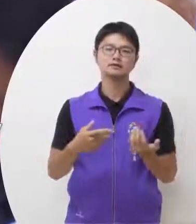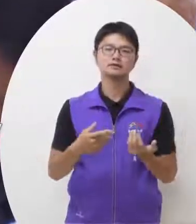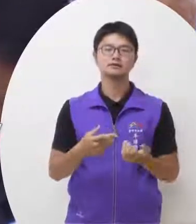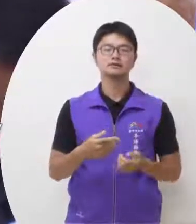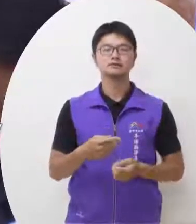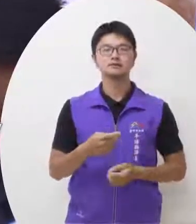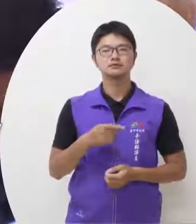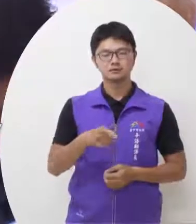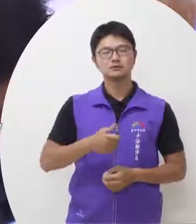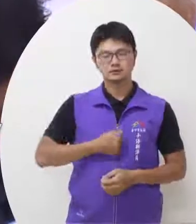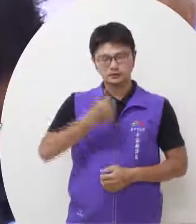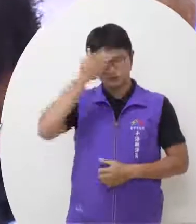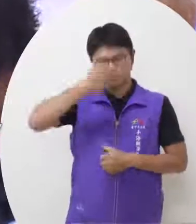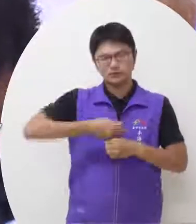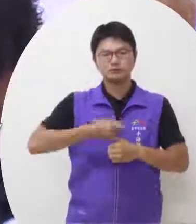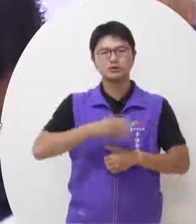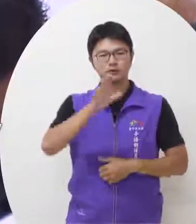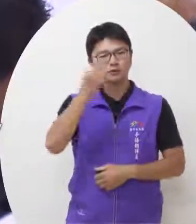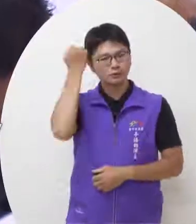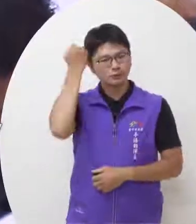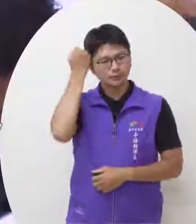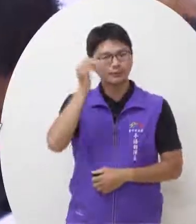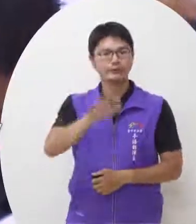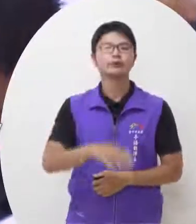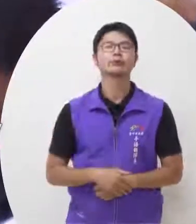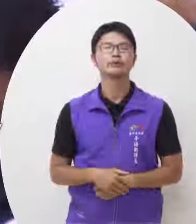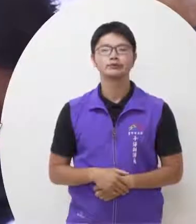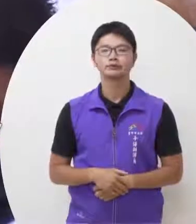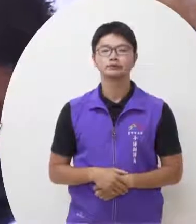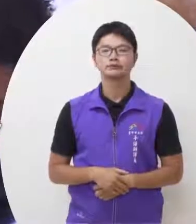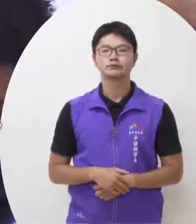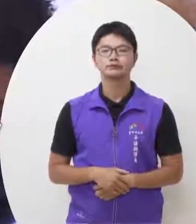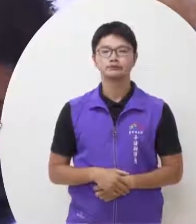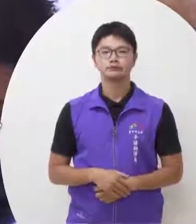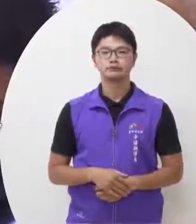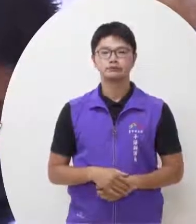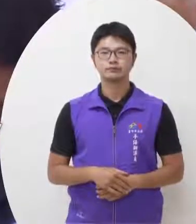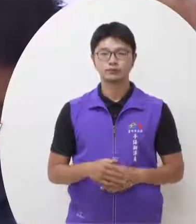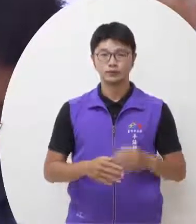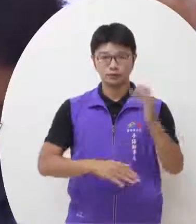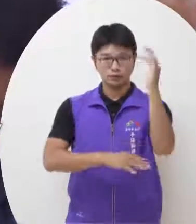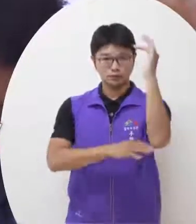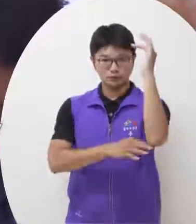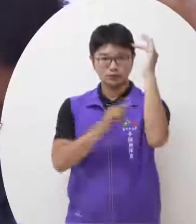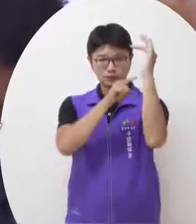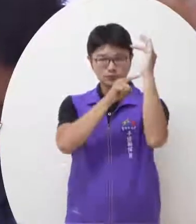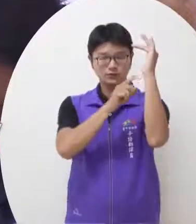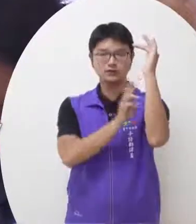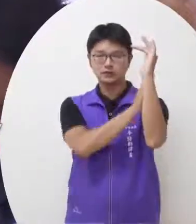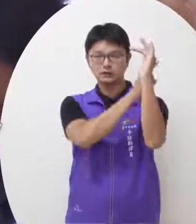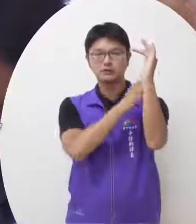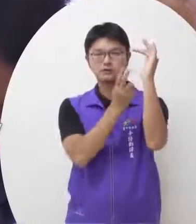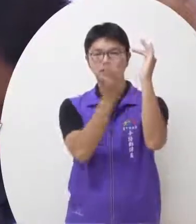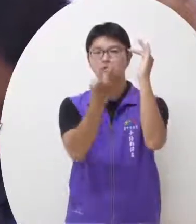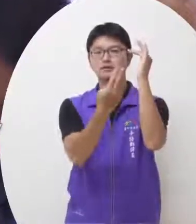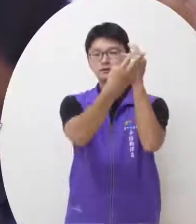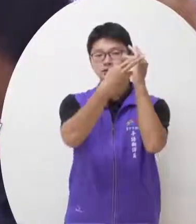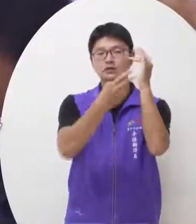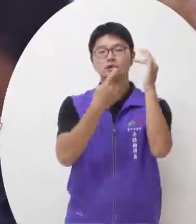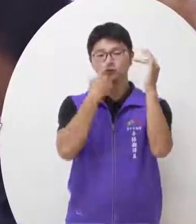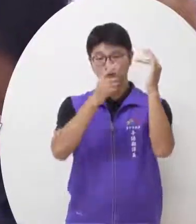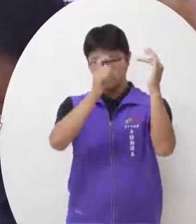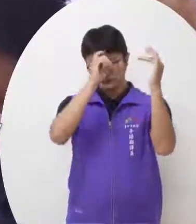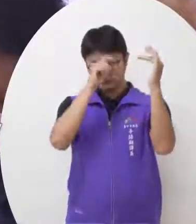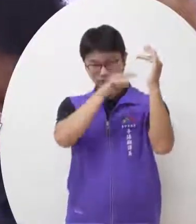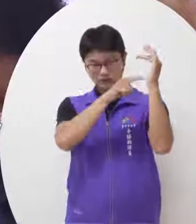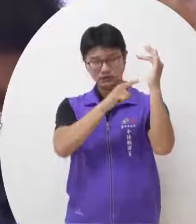事。这个我觉得这一点真的是树的修剪我们当然是希望活得好，活得那